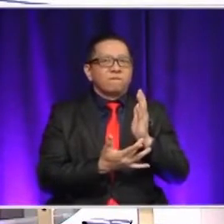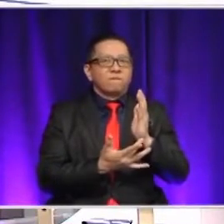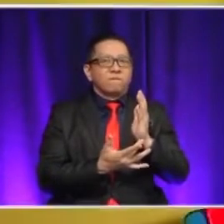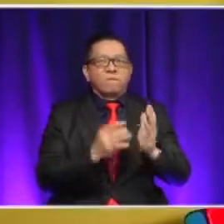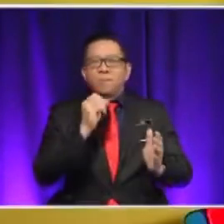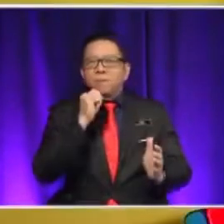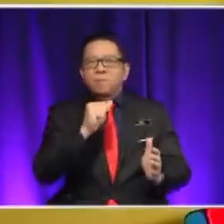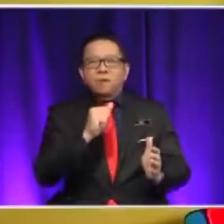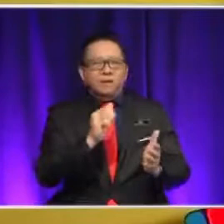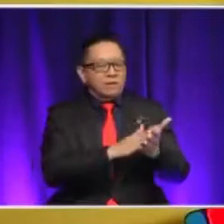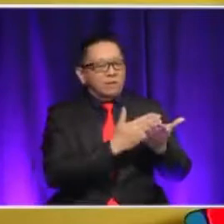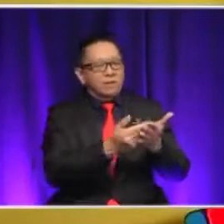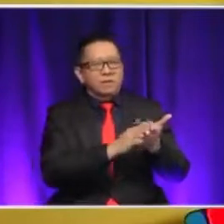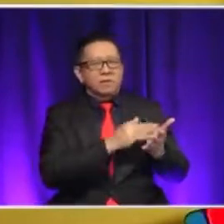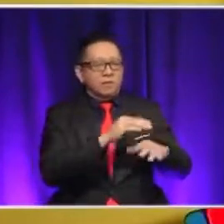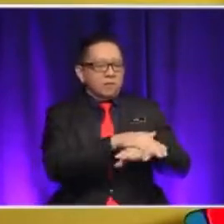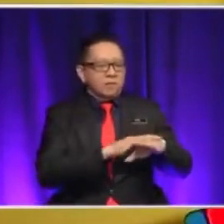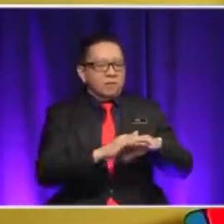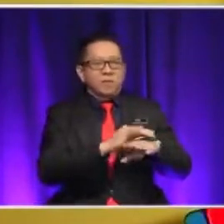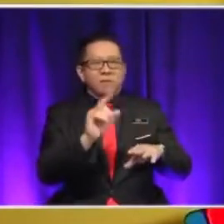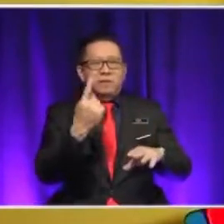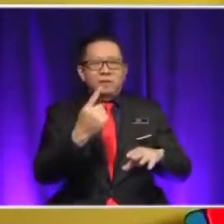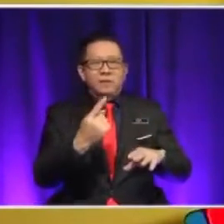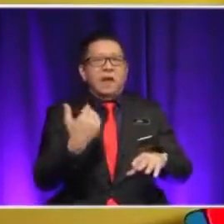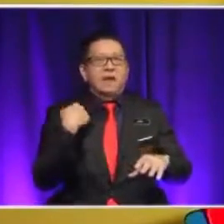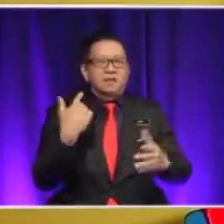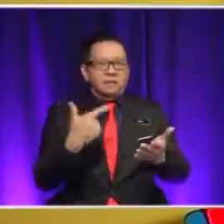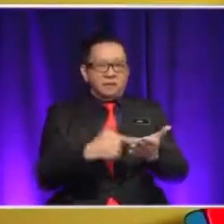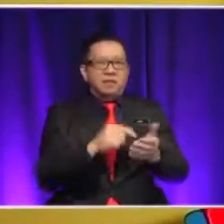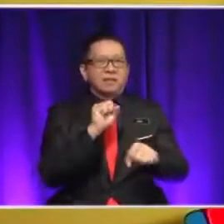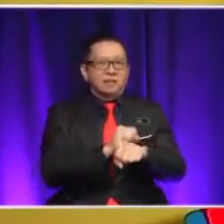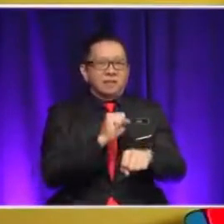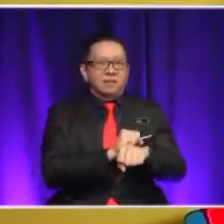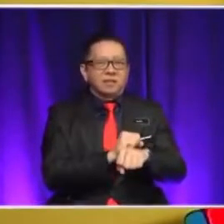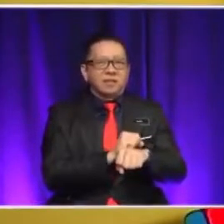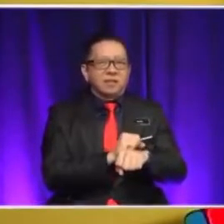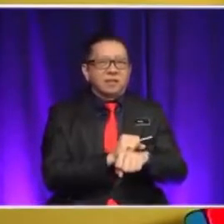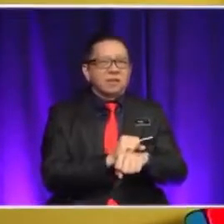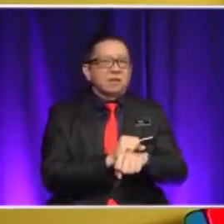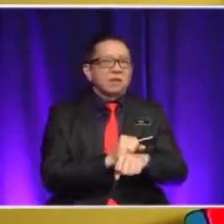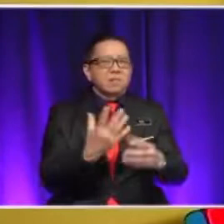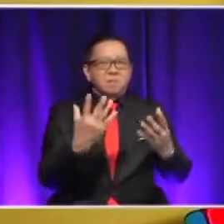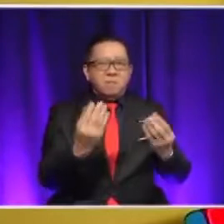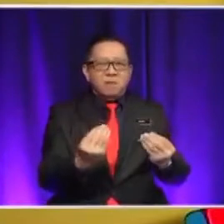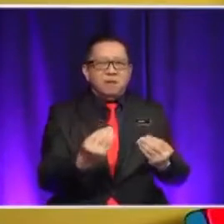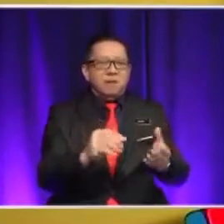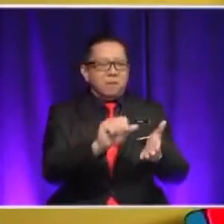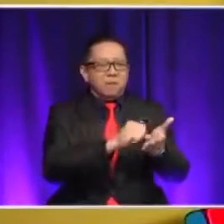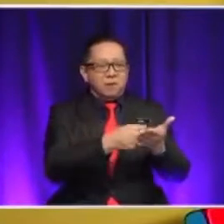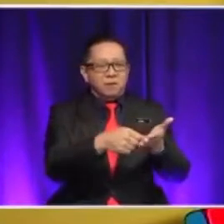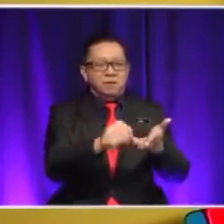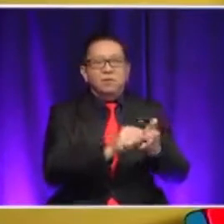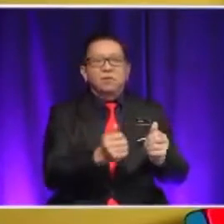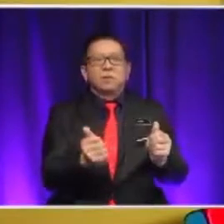basah-basah ketemu kaitkata saja kita aduk lagi satu kjtub itu basah kayak berusaha menggunakan wahana